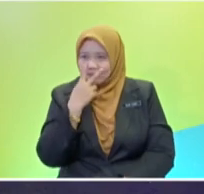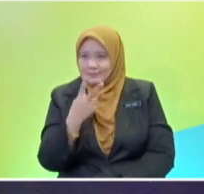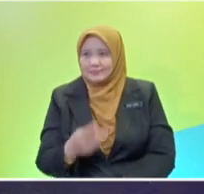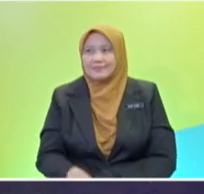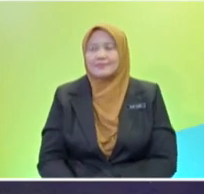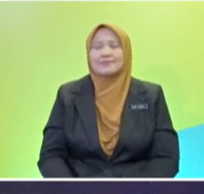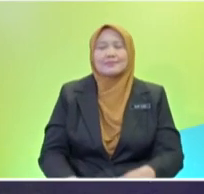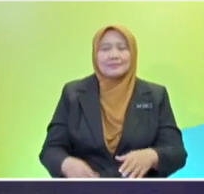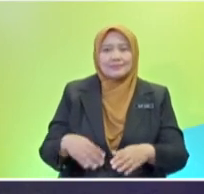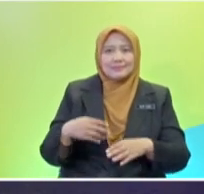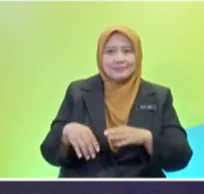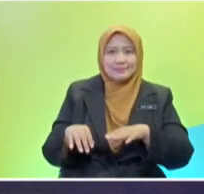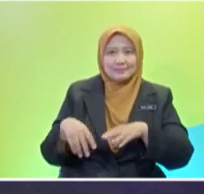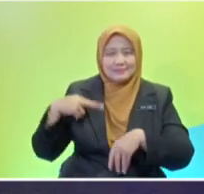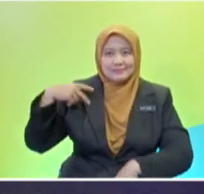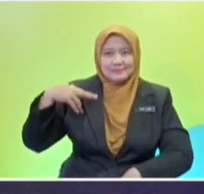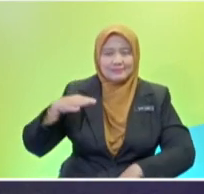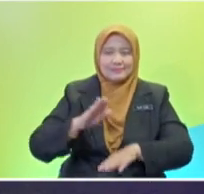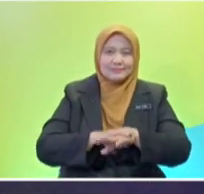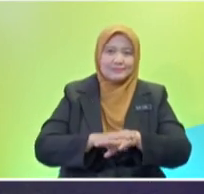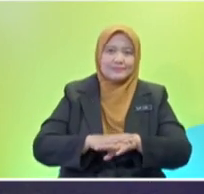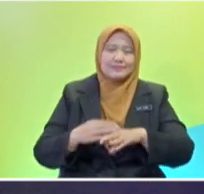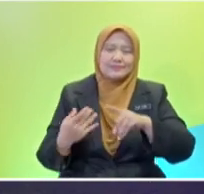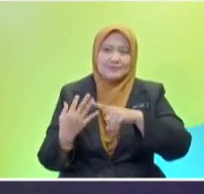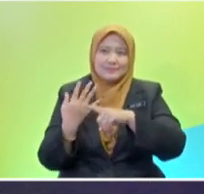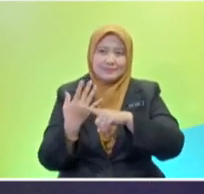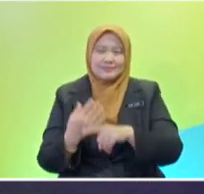rumput rumput yang hijau